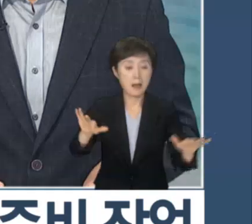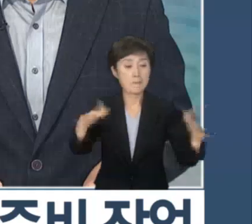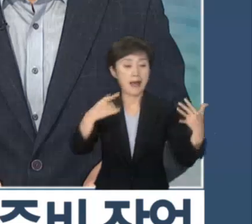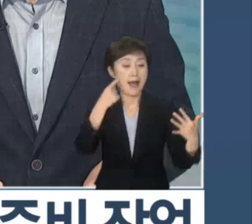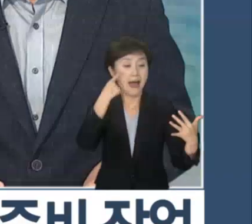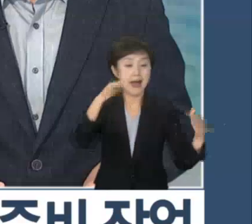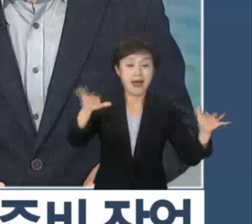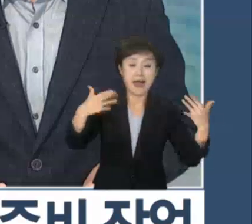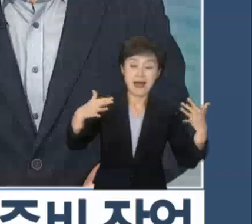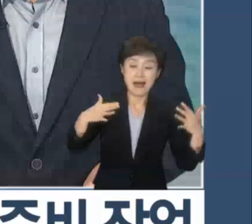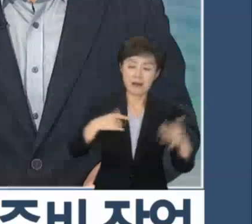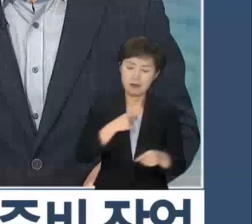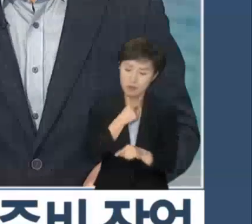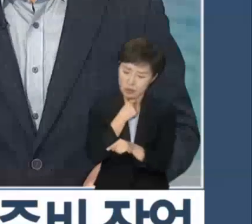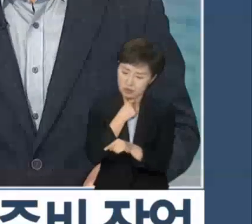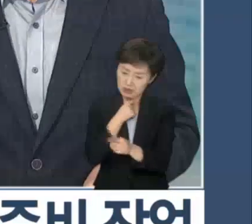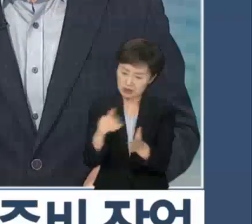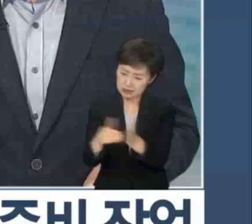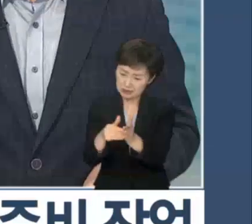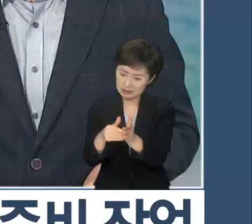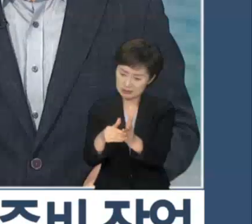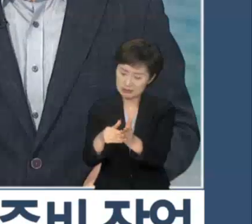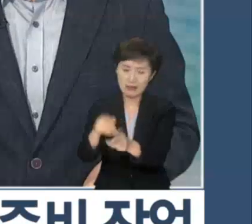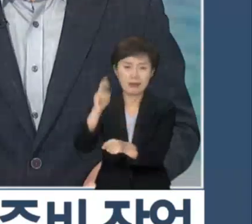접근하고 있구나라고 국민들이